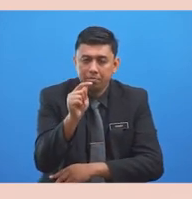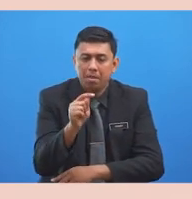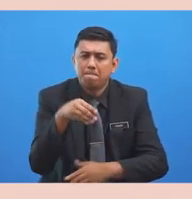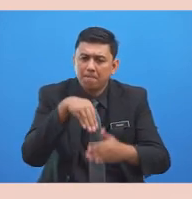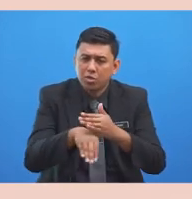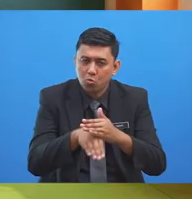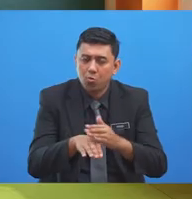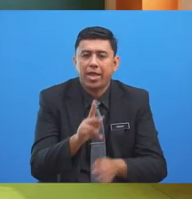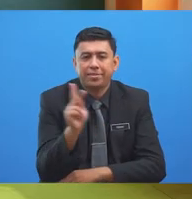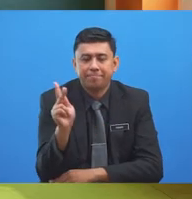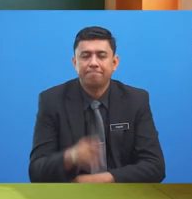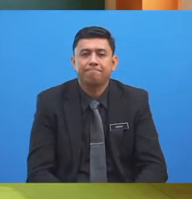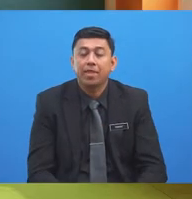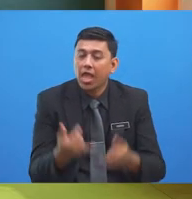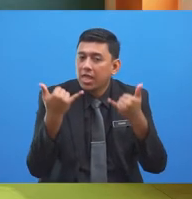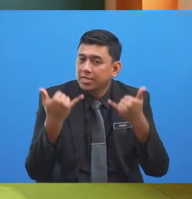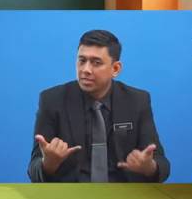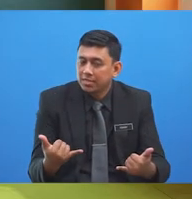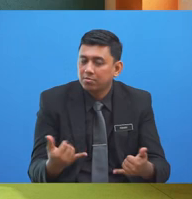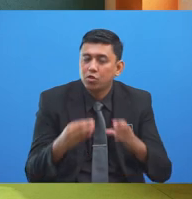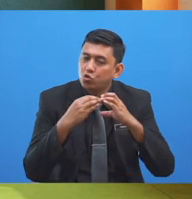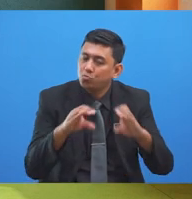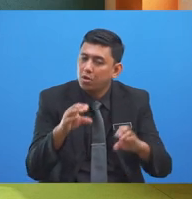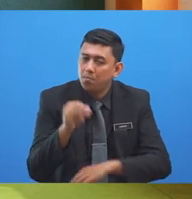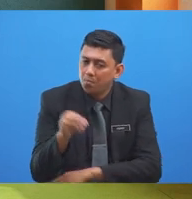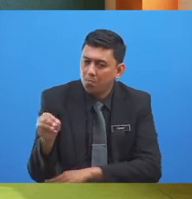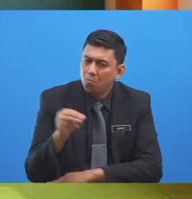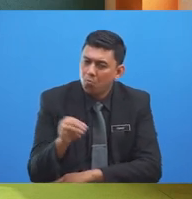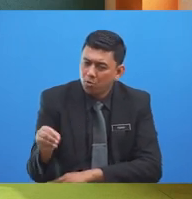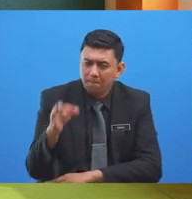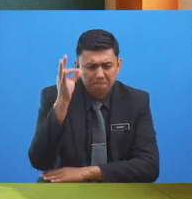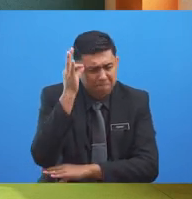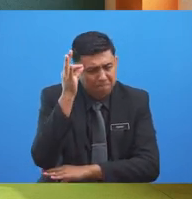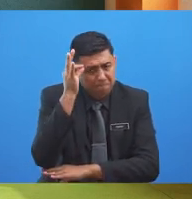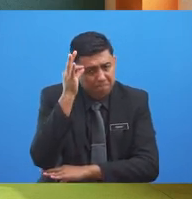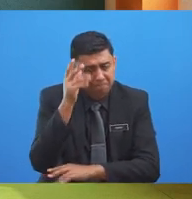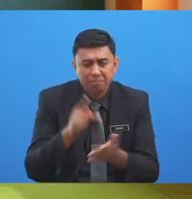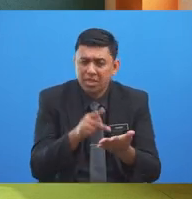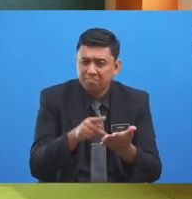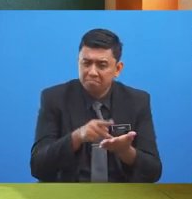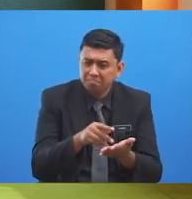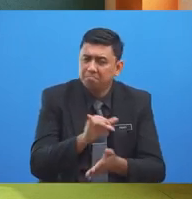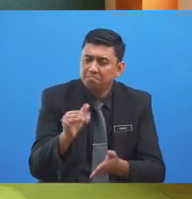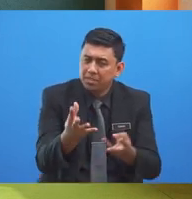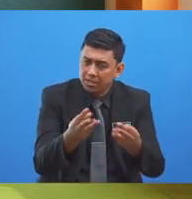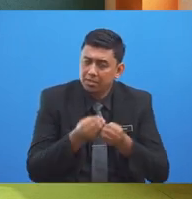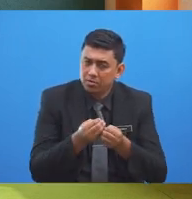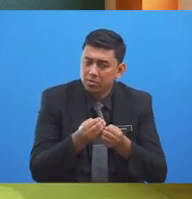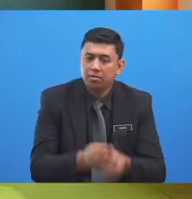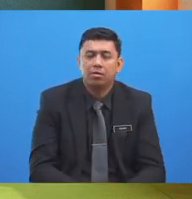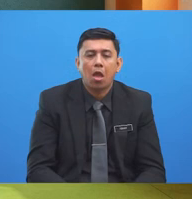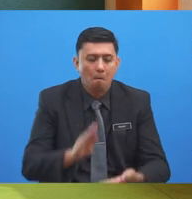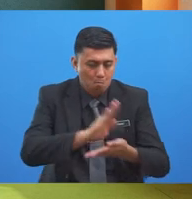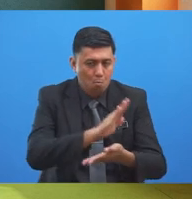masukkan. Sekarang, cuba murid-murid bayangkan sekiranya hendak mengisi